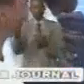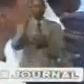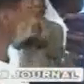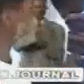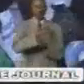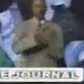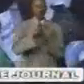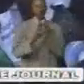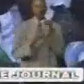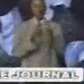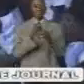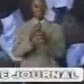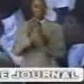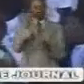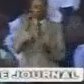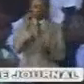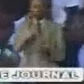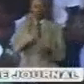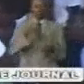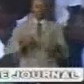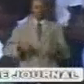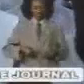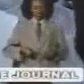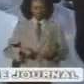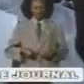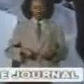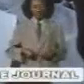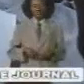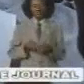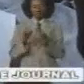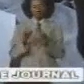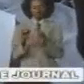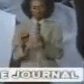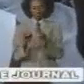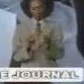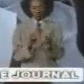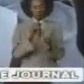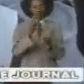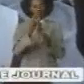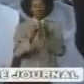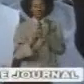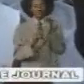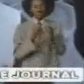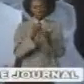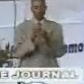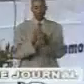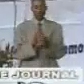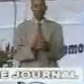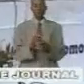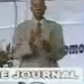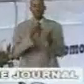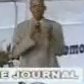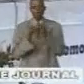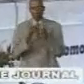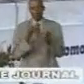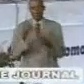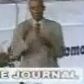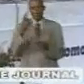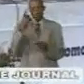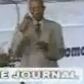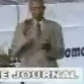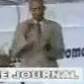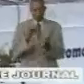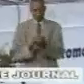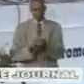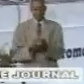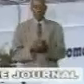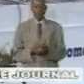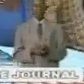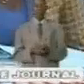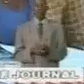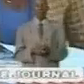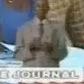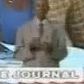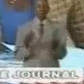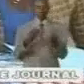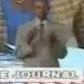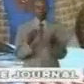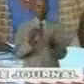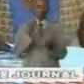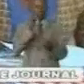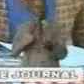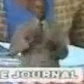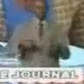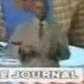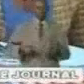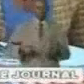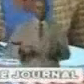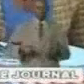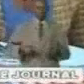l'Organisation des Nations Unies et célébrée le 11 octobre de chaque année. Au regard de la discrimination et de la marginalisation dont sont victimes les jeunes filles